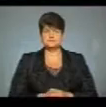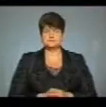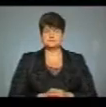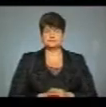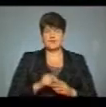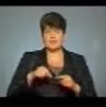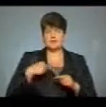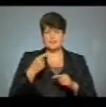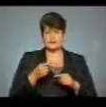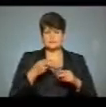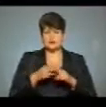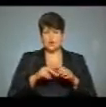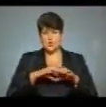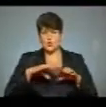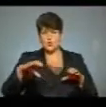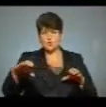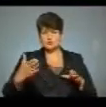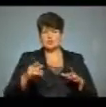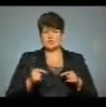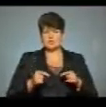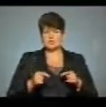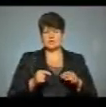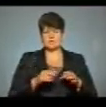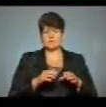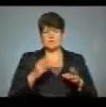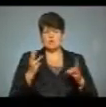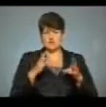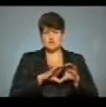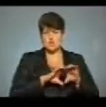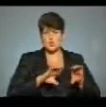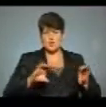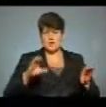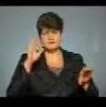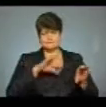Далі він минає колоду і прокладає пожежний рукав.